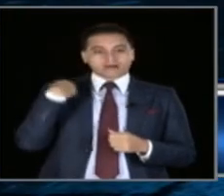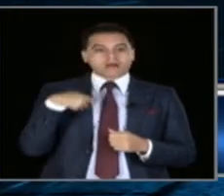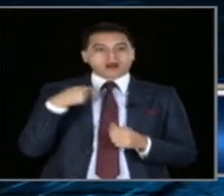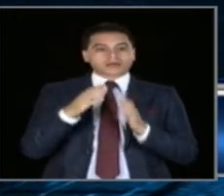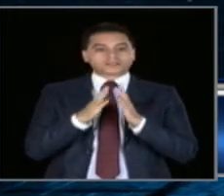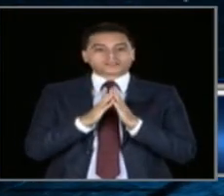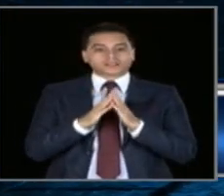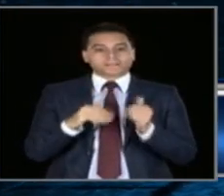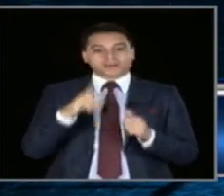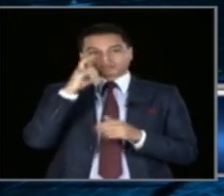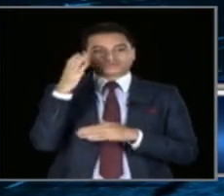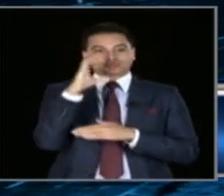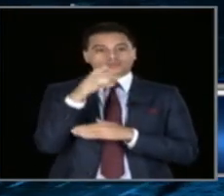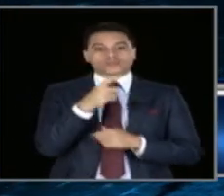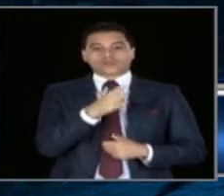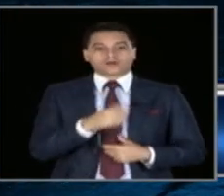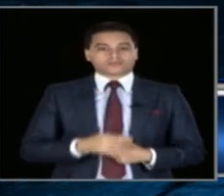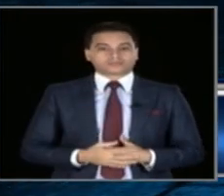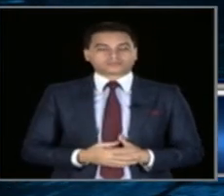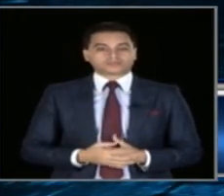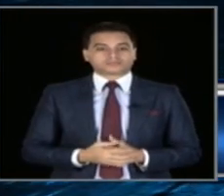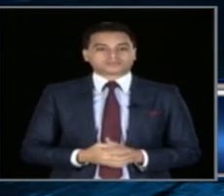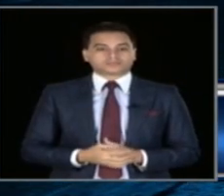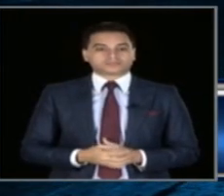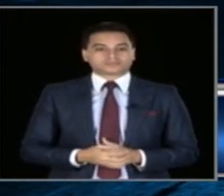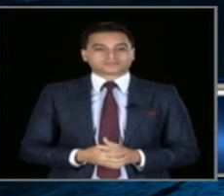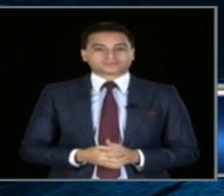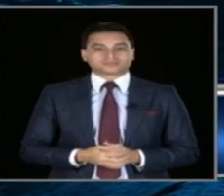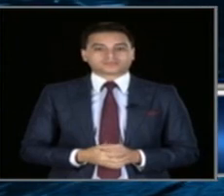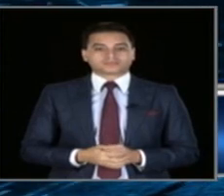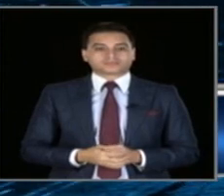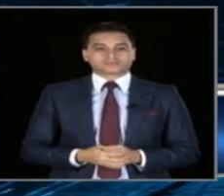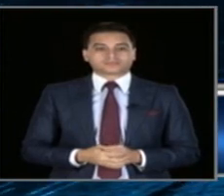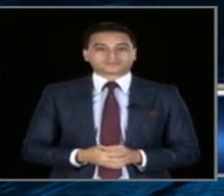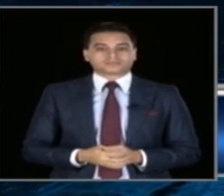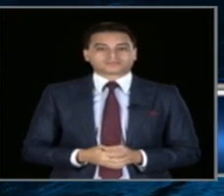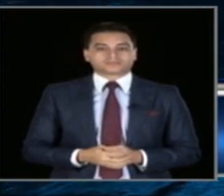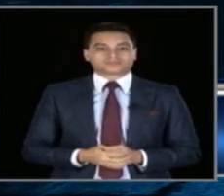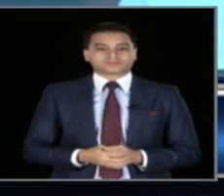من هو الرئيس المصري في الصورة؟